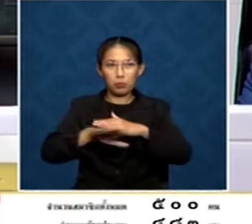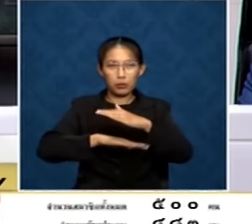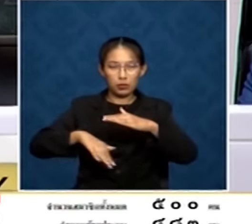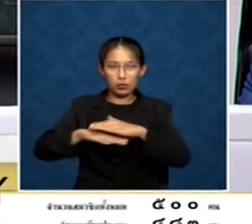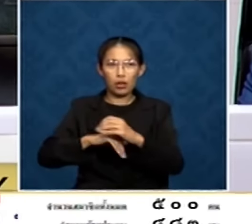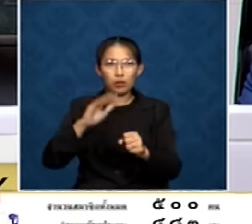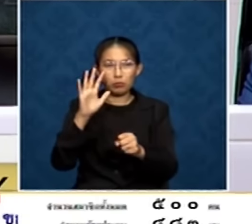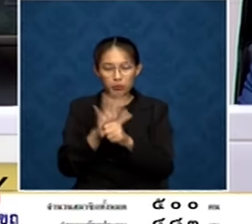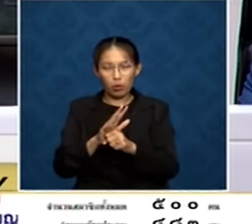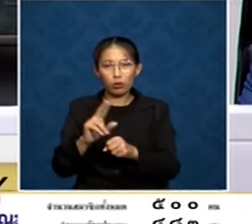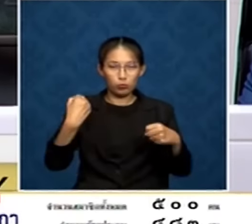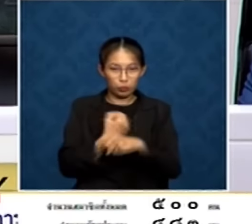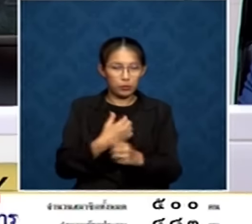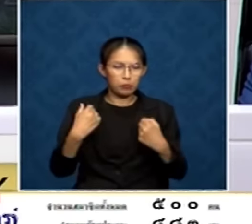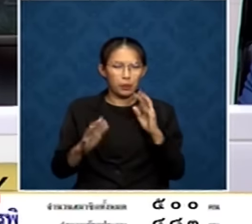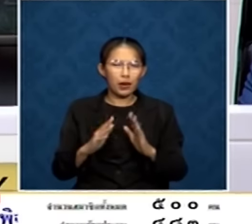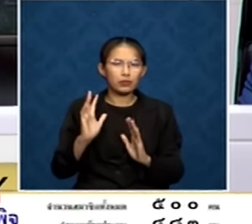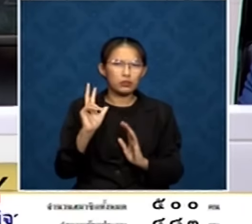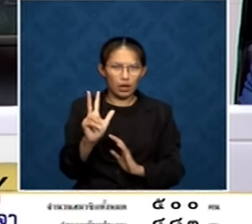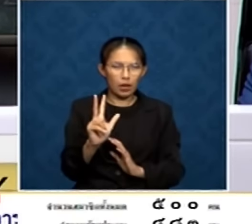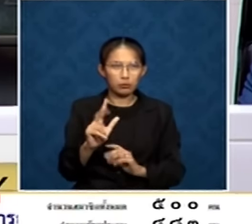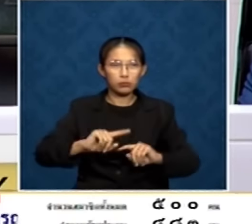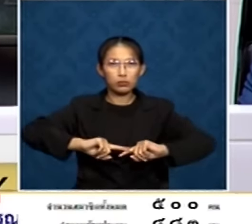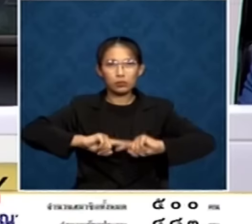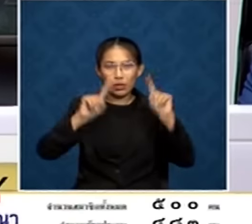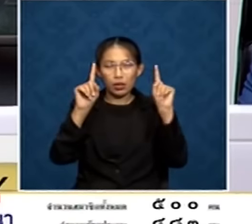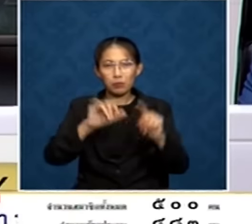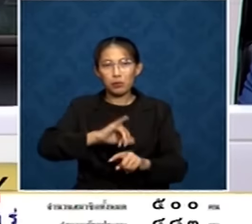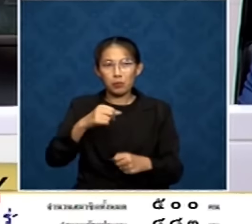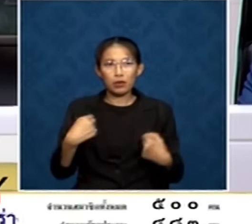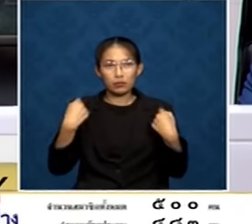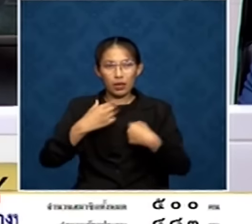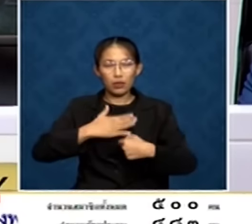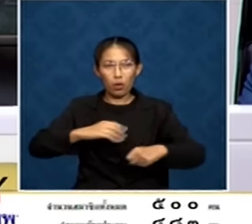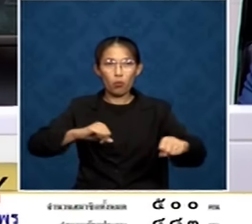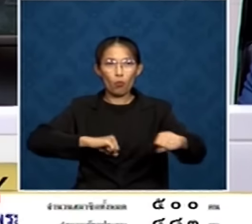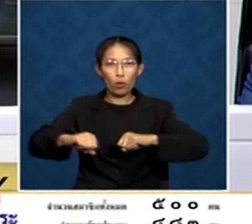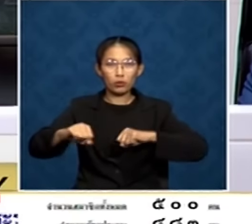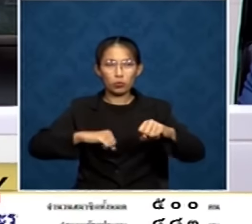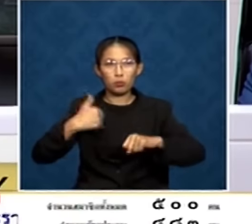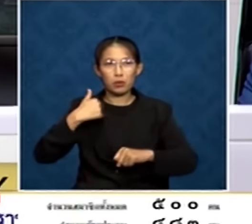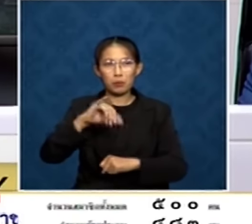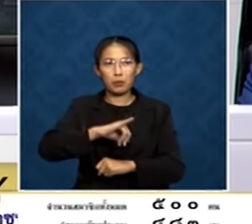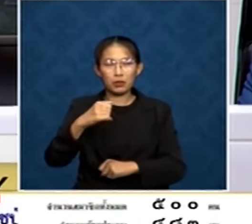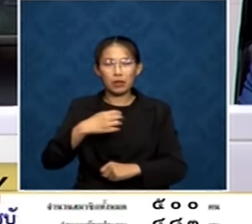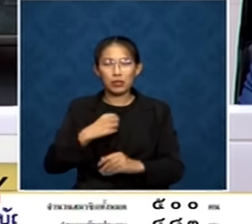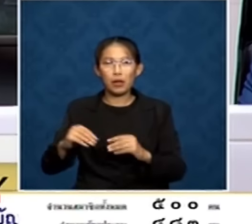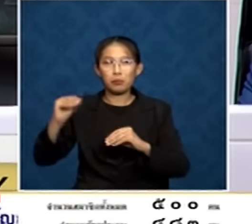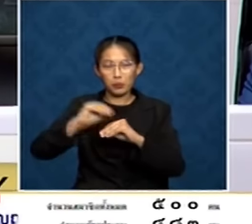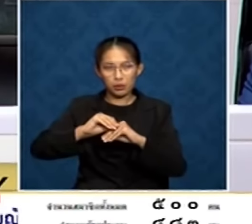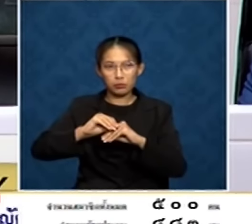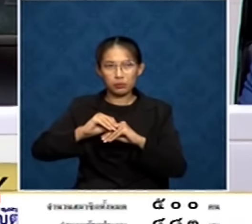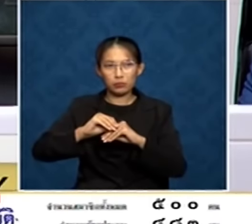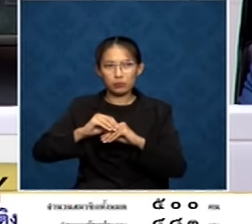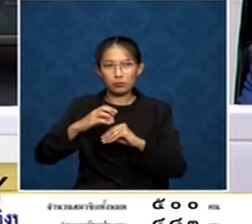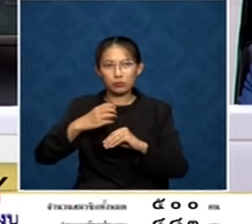พอที่จะใช้นี่มีครบแต่ทหารเราก็วัยรุ่นนะครับบางครั้งเขาก็อยากได้เพิ่ม